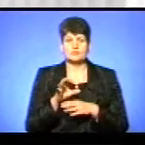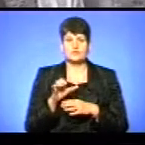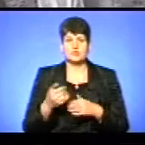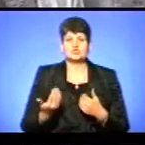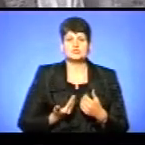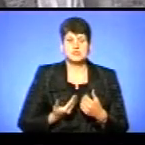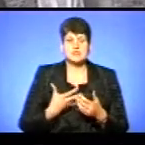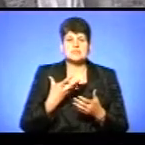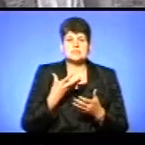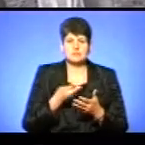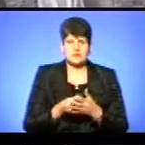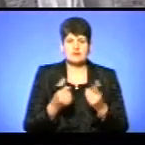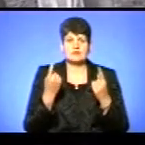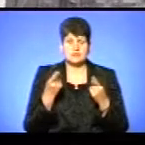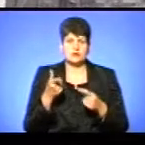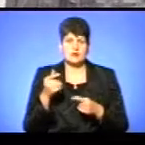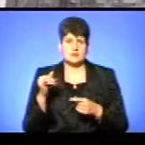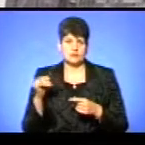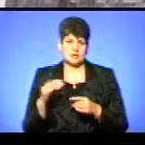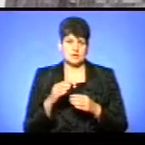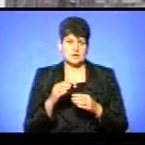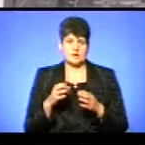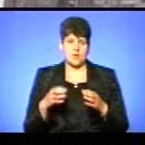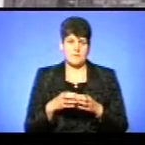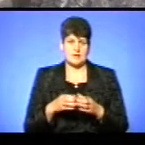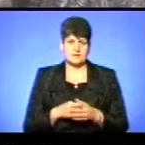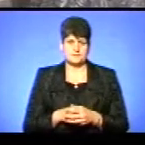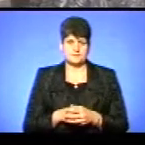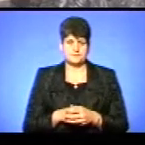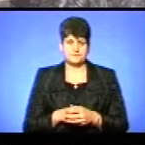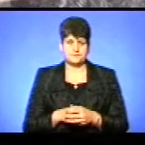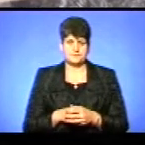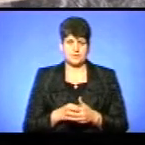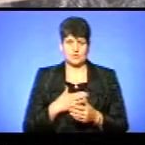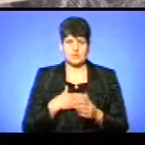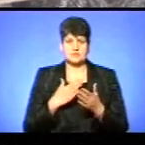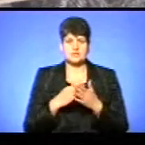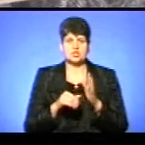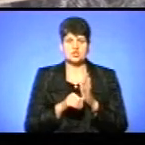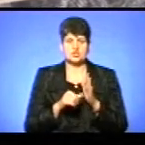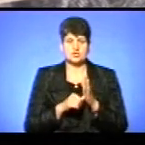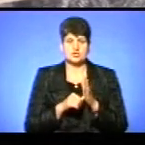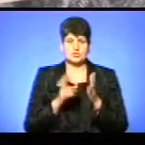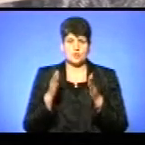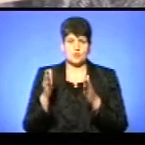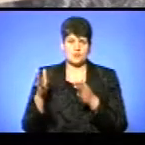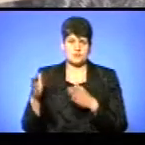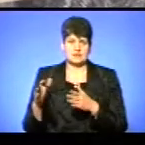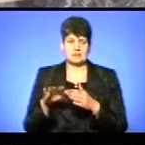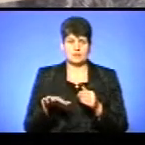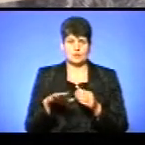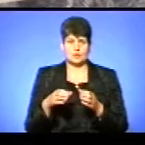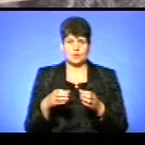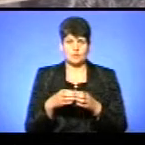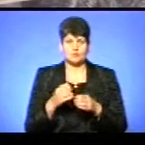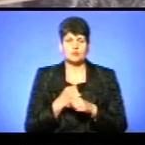життя своєї Великогаївської громади. У нас є 6 колонок на території нашої громади, зроблені ще